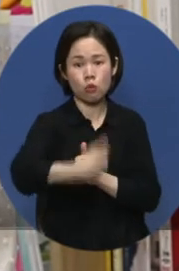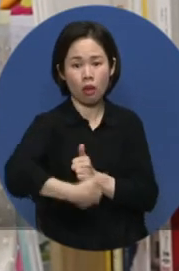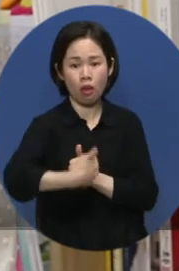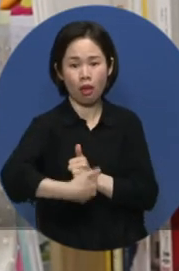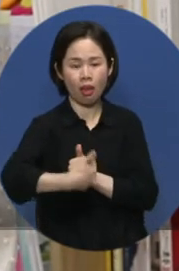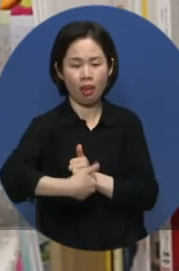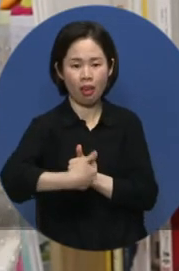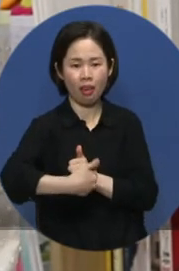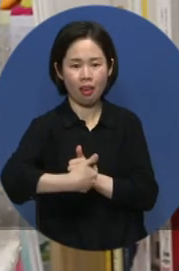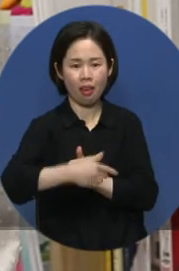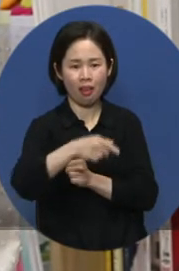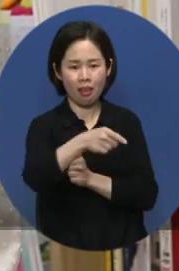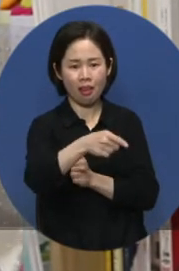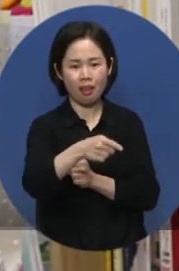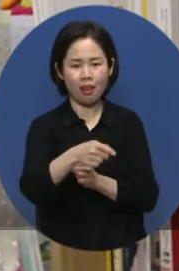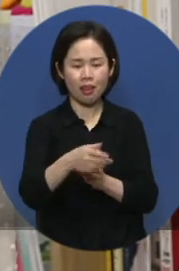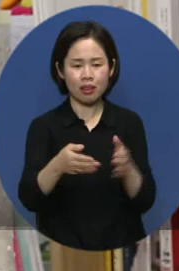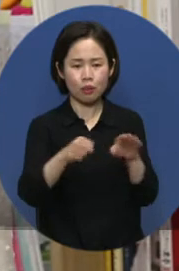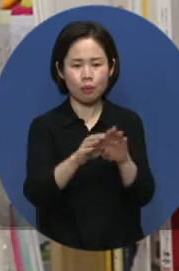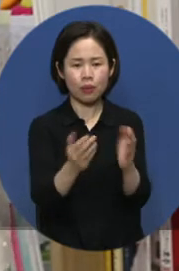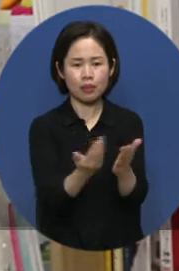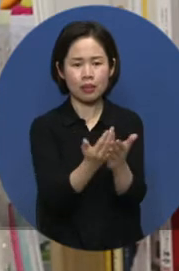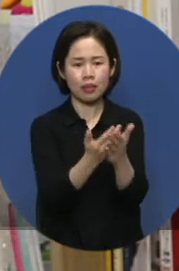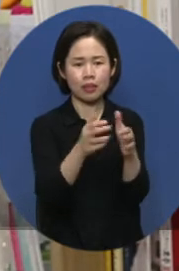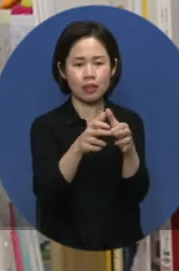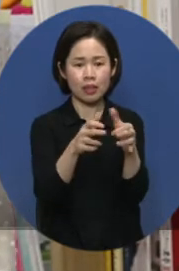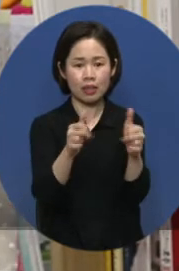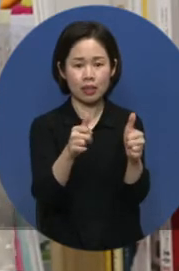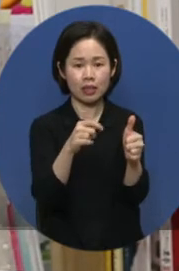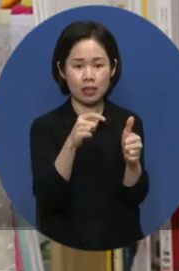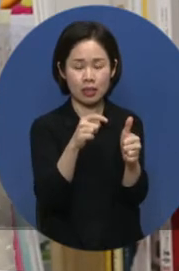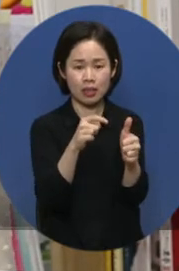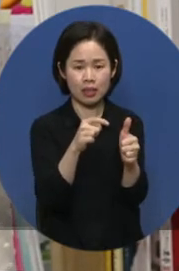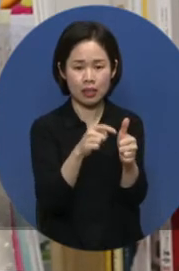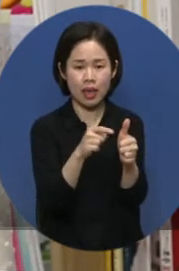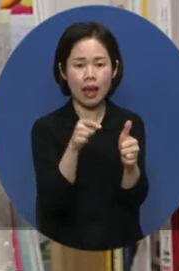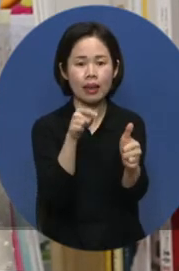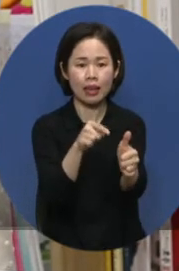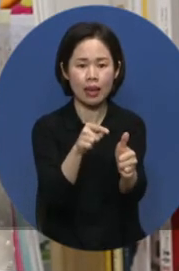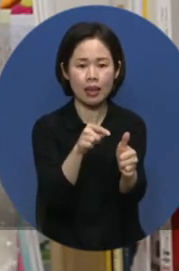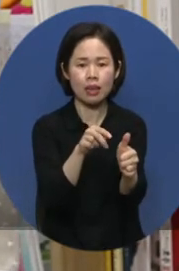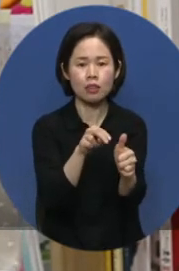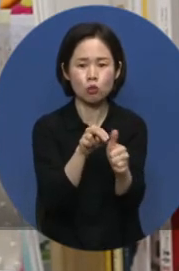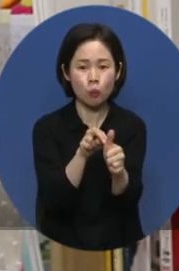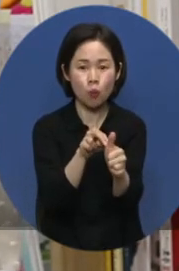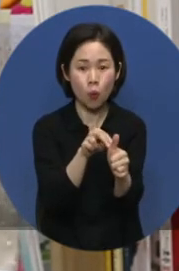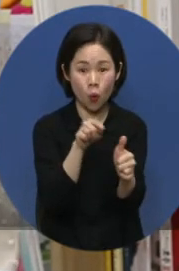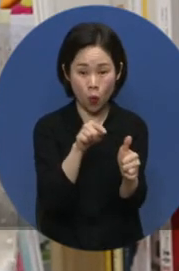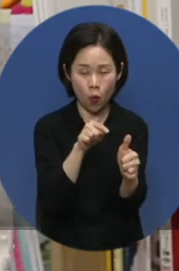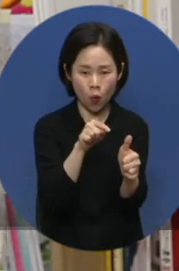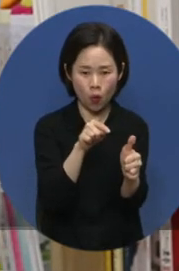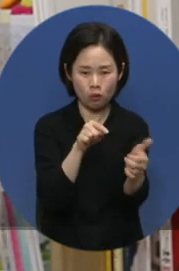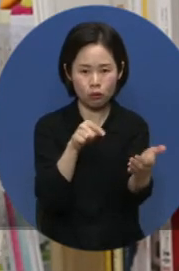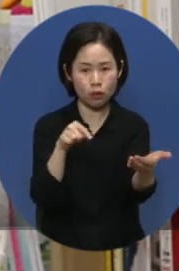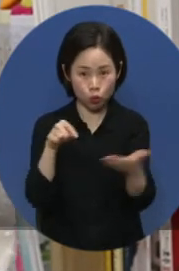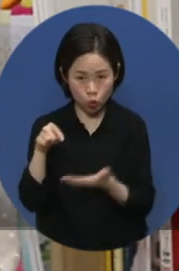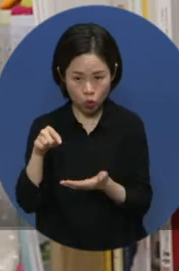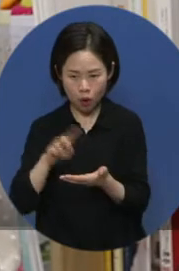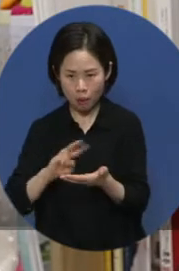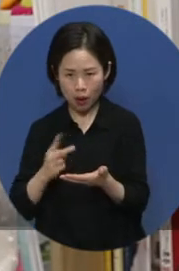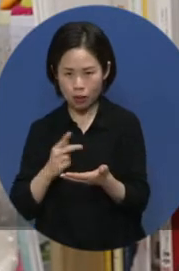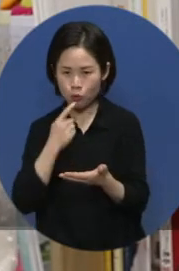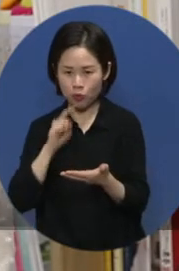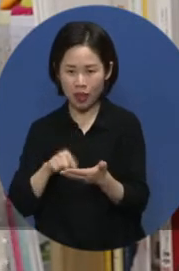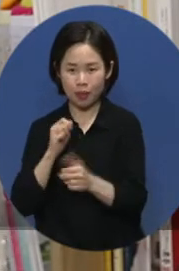그 기관들이 발달장애인 분들에게 제공하는 정보를 저희가 쉽게 바꾸는 일이 저희 일의 대부분을 차지하고요.